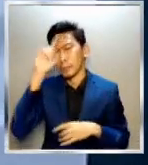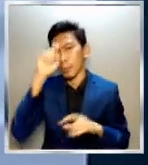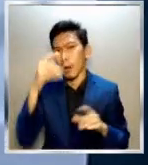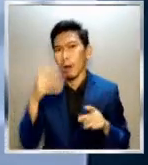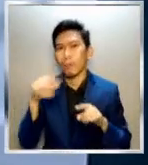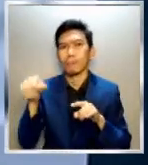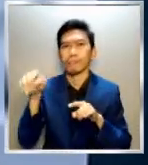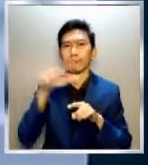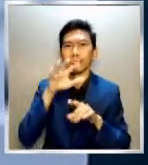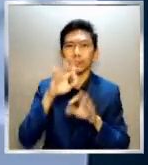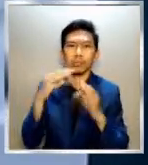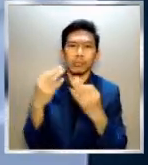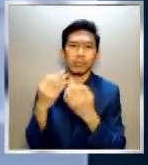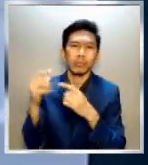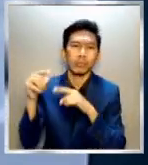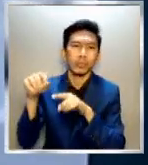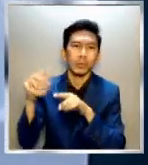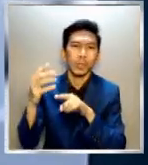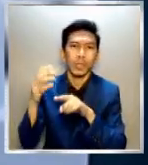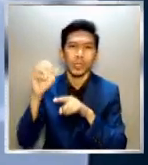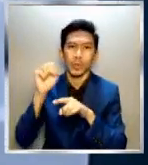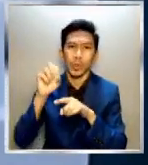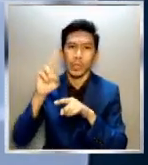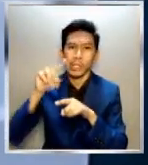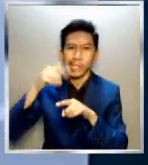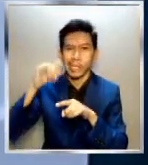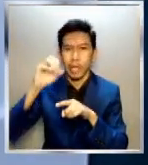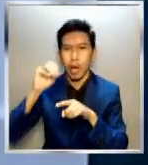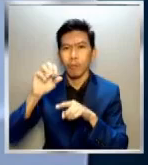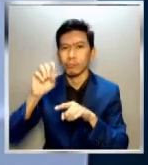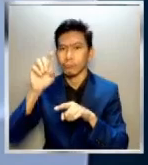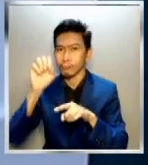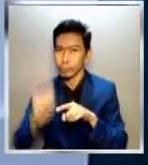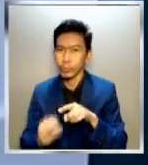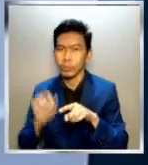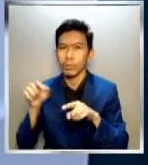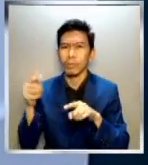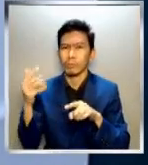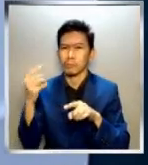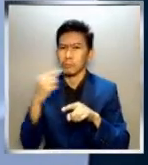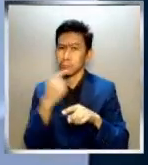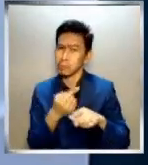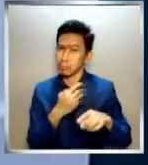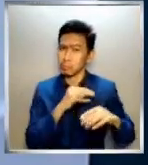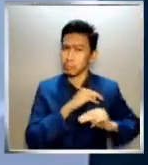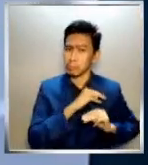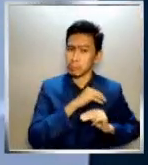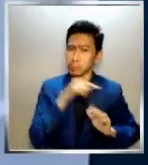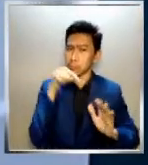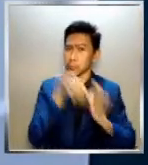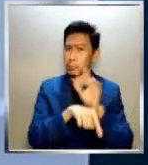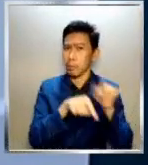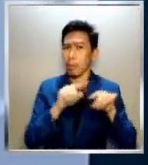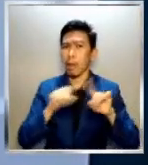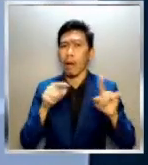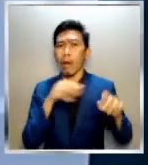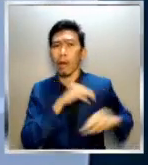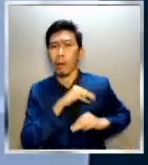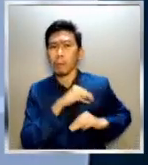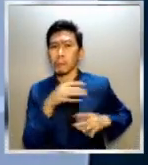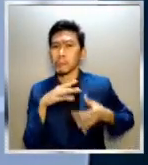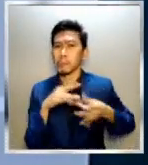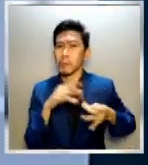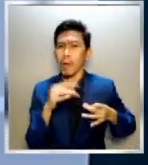Sur. Sabi ng isang grupo, mga militar ang pumatay sa kanila. Pero sabi po ng militar, encuentro ang nangyari at